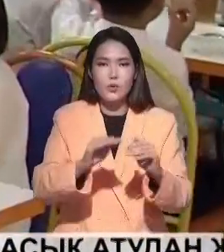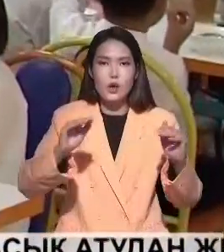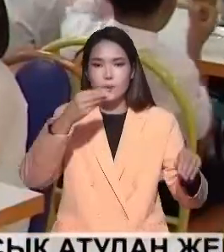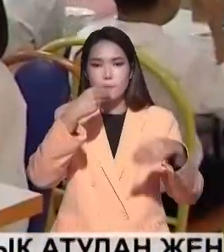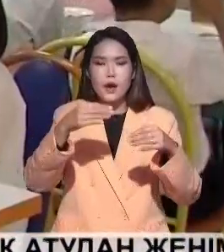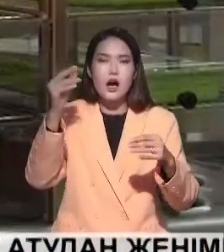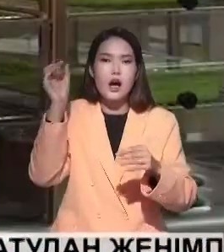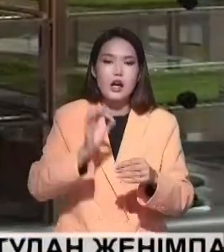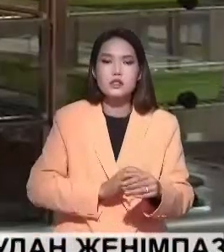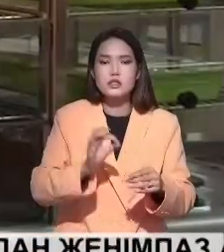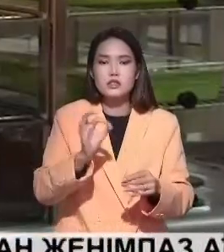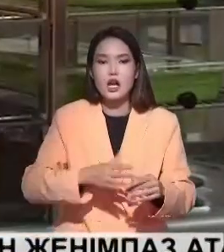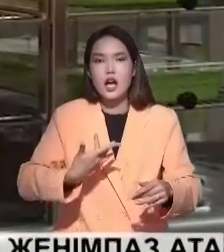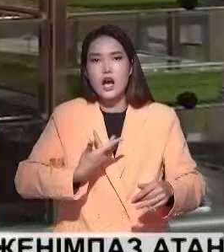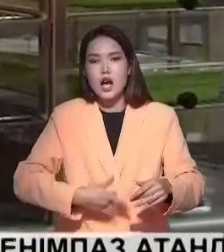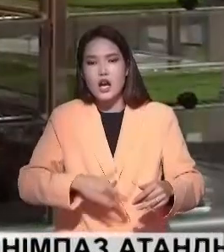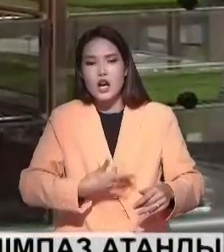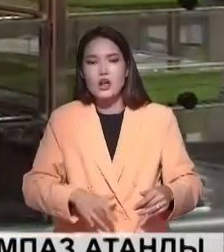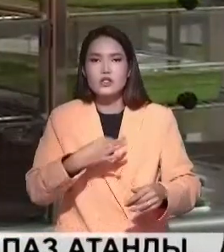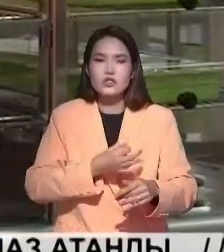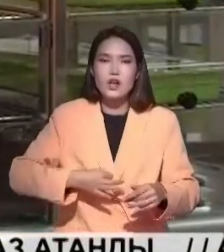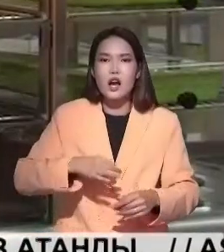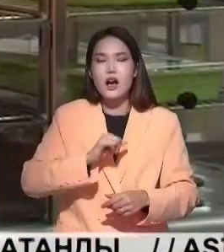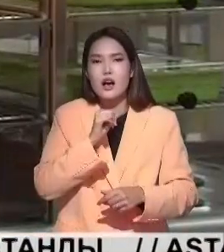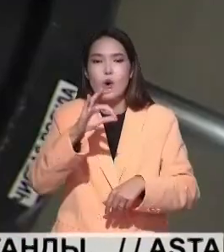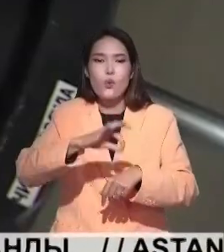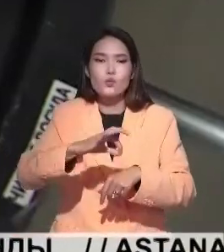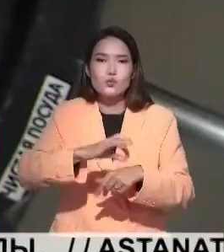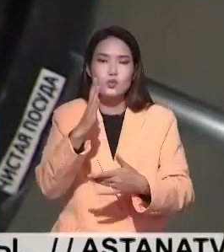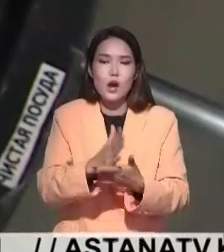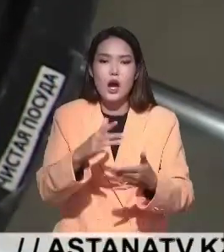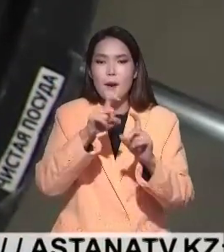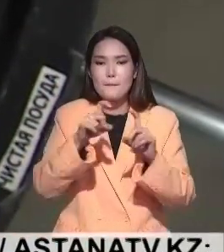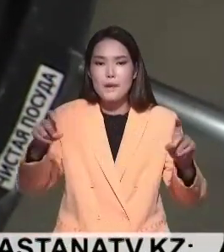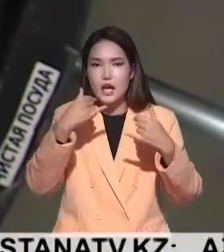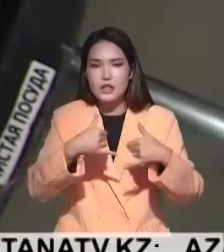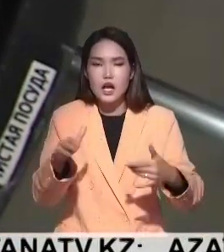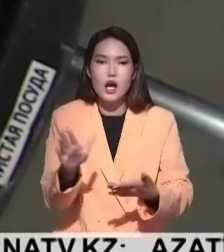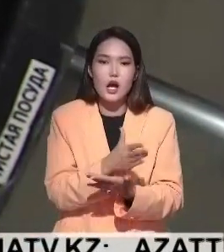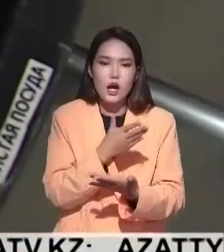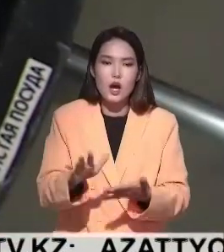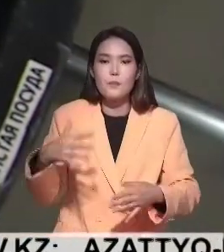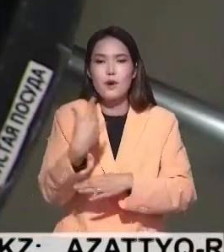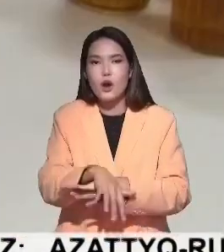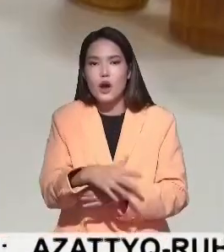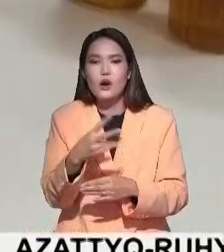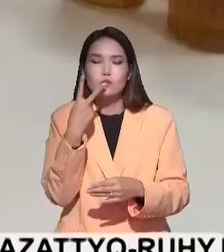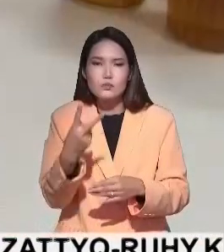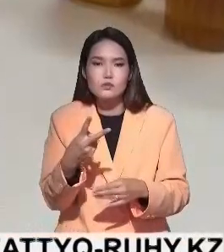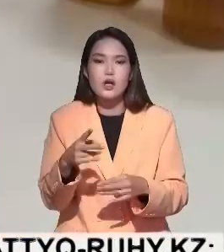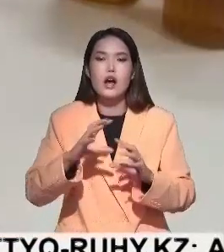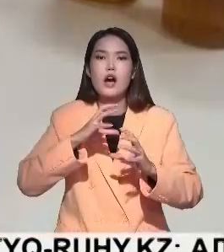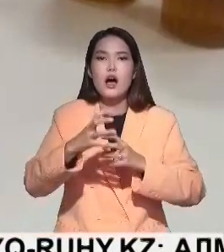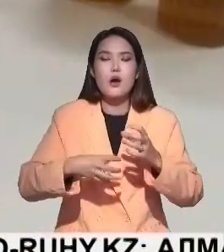60%-ында ішек, асқазан және қан аздығы ауруы бар. Ауру тек мектеп асханасынан келет деуден аулақпыз дегенмен